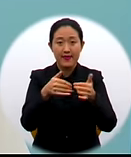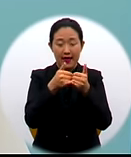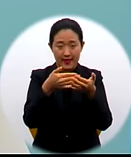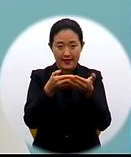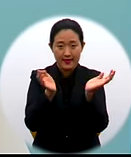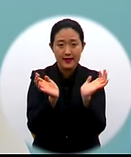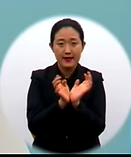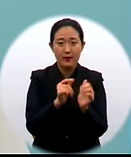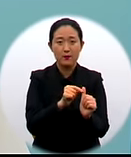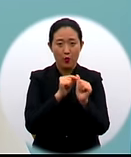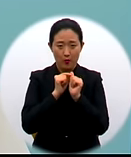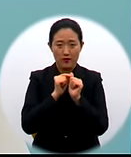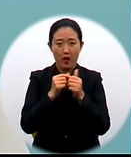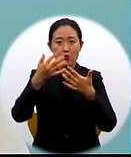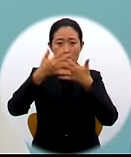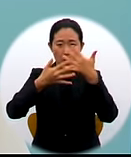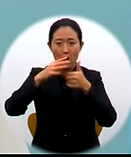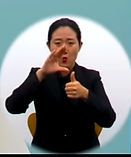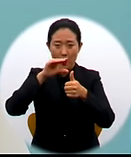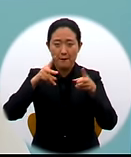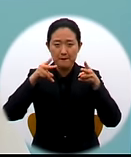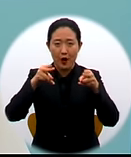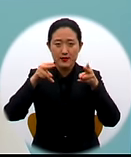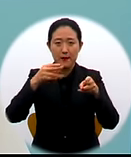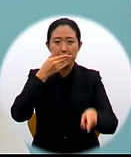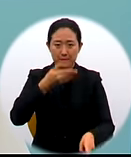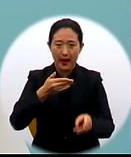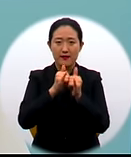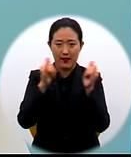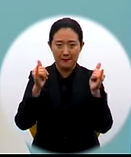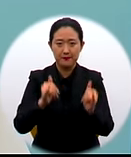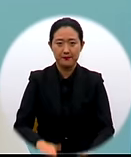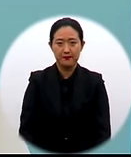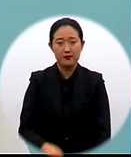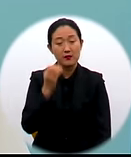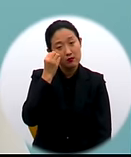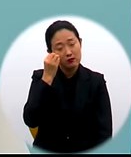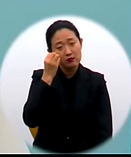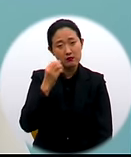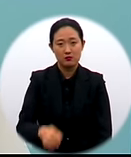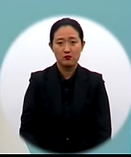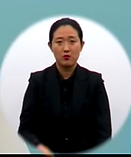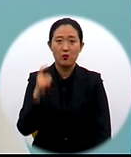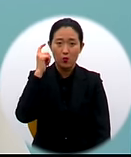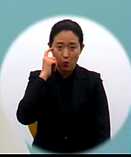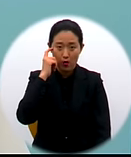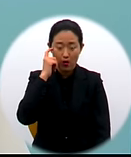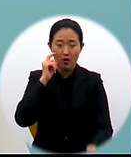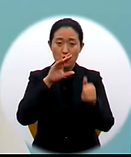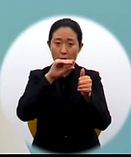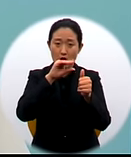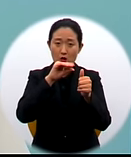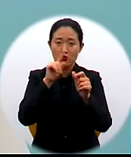중에 하나가 뭐였냐? 동영상 촬영과 편집이 가능한 자였어요. 이상하죠? 도대체 인사팀의 업무와 동영상